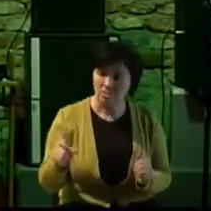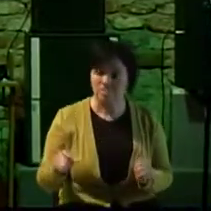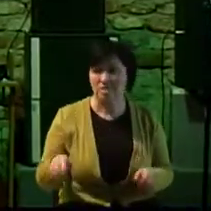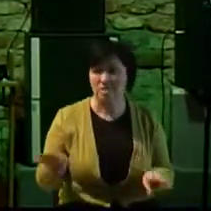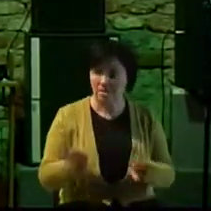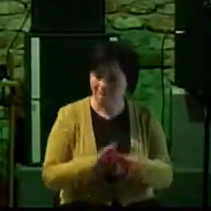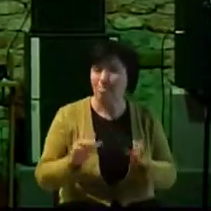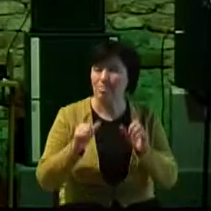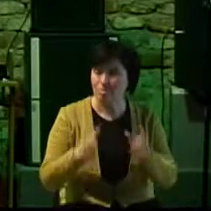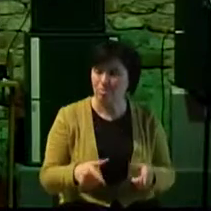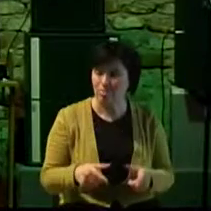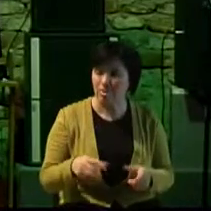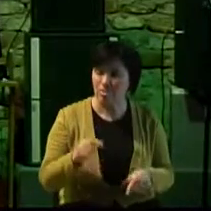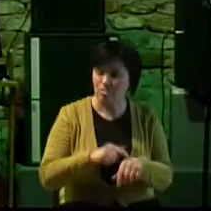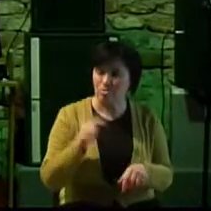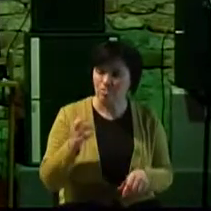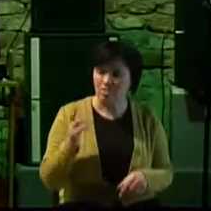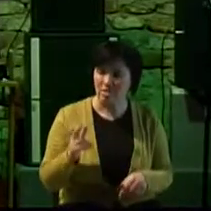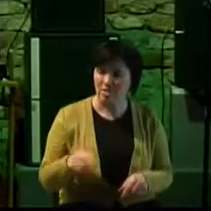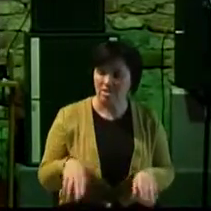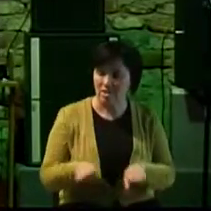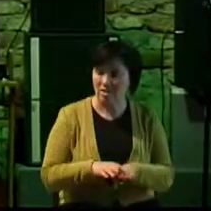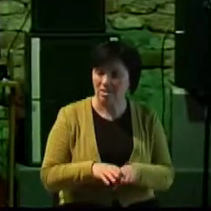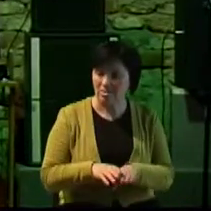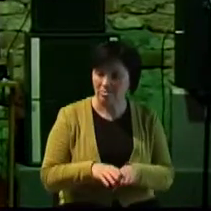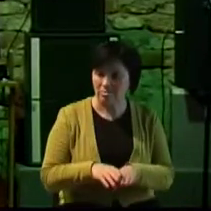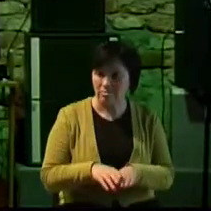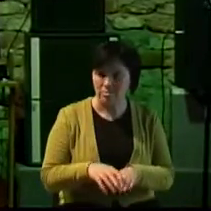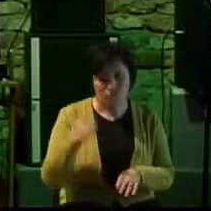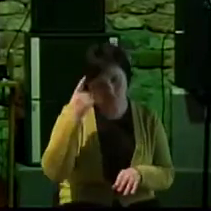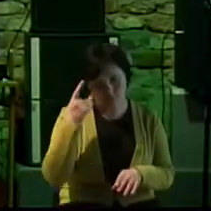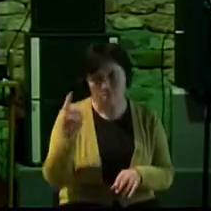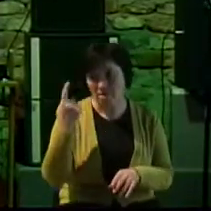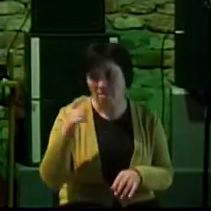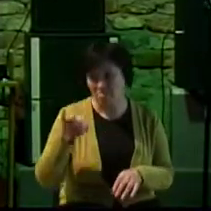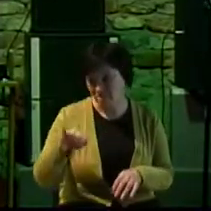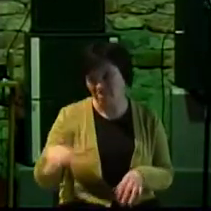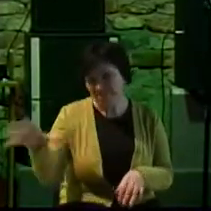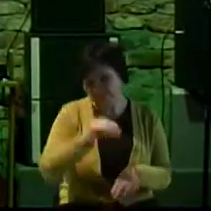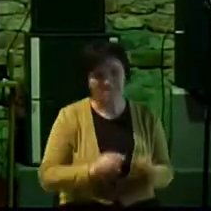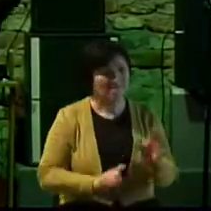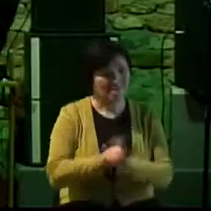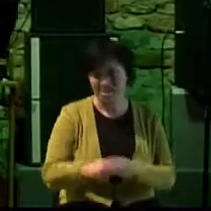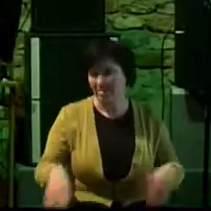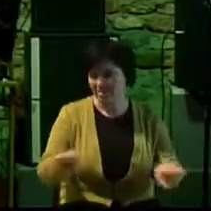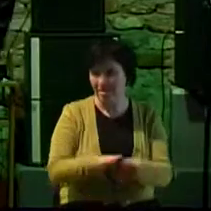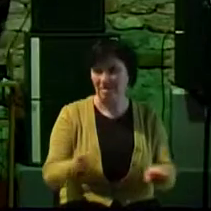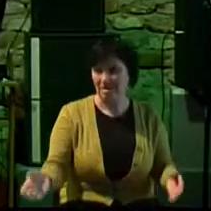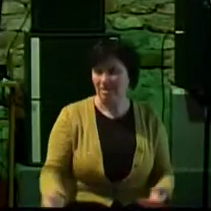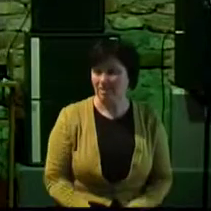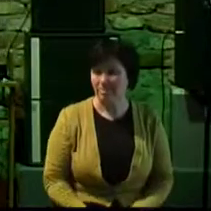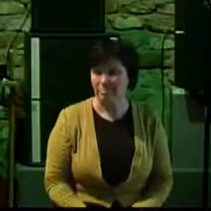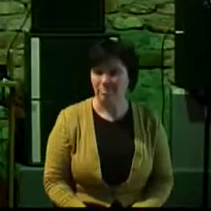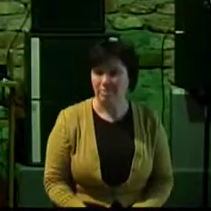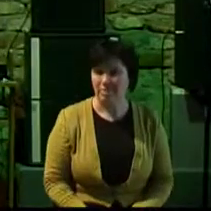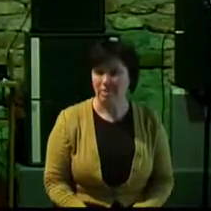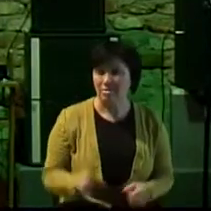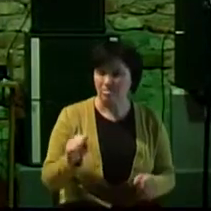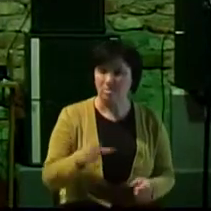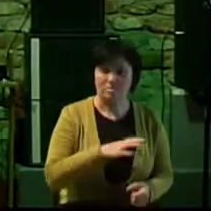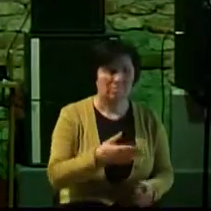так и воспринимают. Именно так и думают. Возможно, некоторые из нас в какие-то моменты до